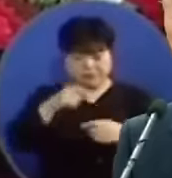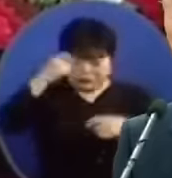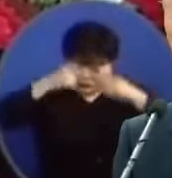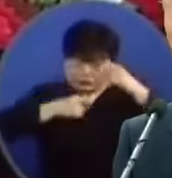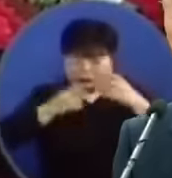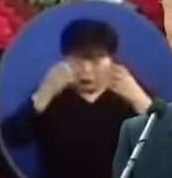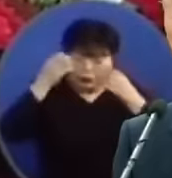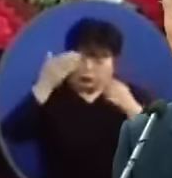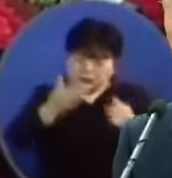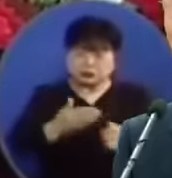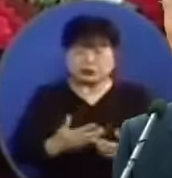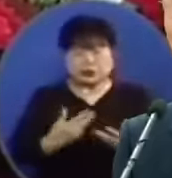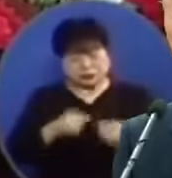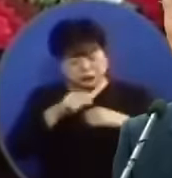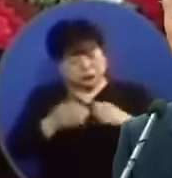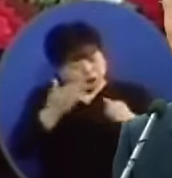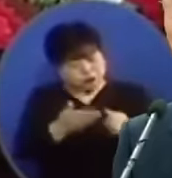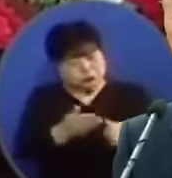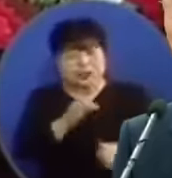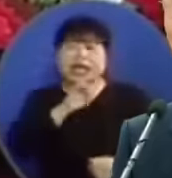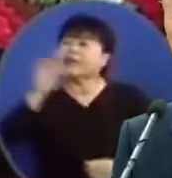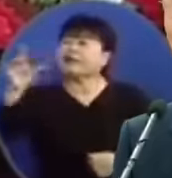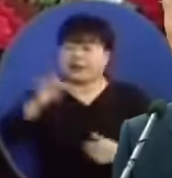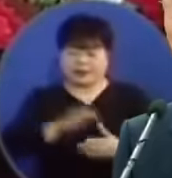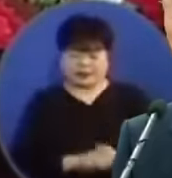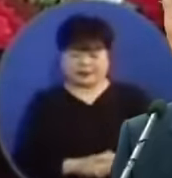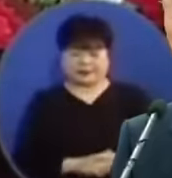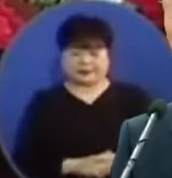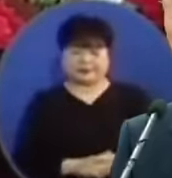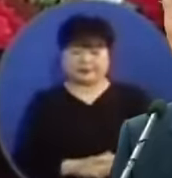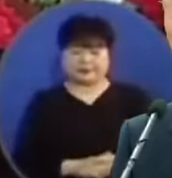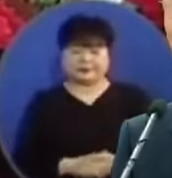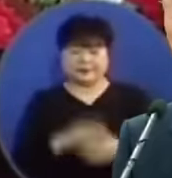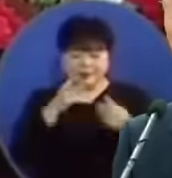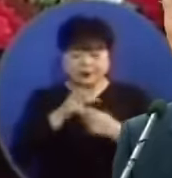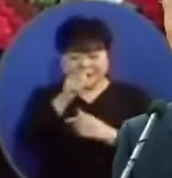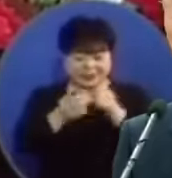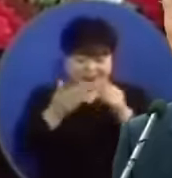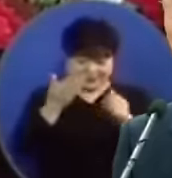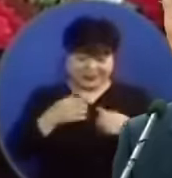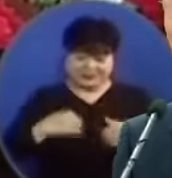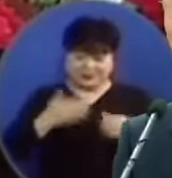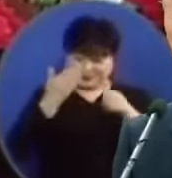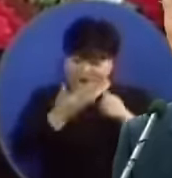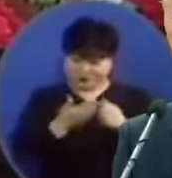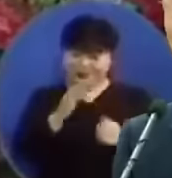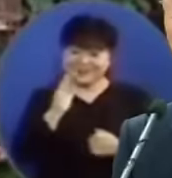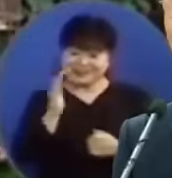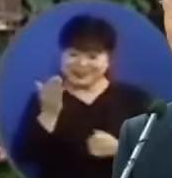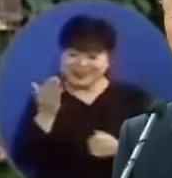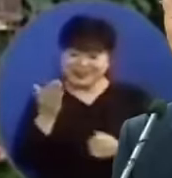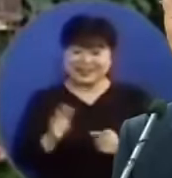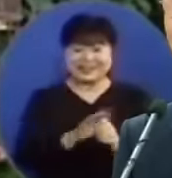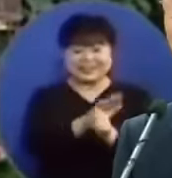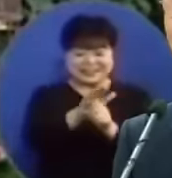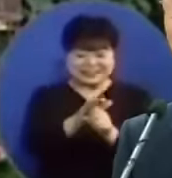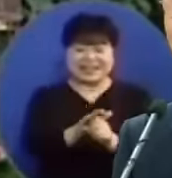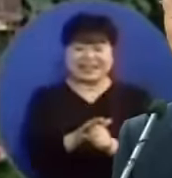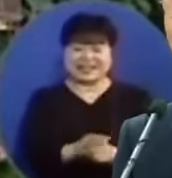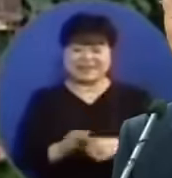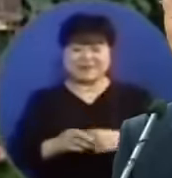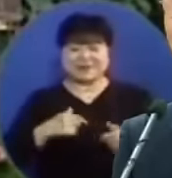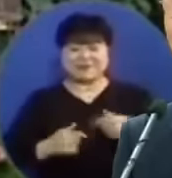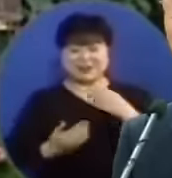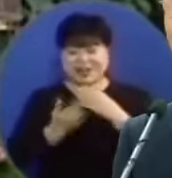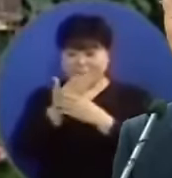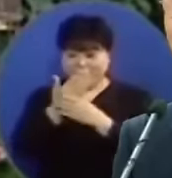슬픔과 고통과 절망을 가져오면 절대로 안 되는 것입니다. 둘째로 하나님은 우리에게 기쁨을 주십니다. 사랑하면 기쁨이 솟아나지